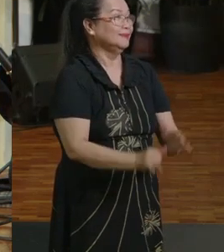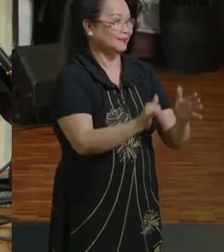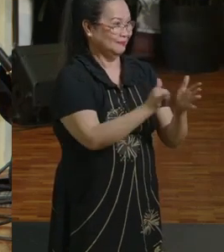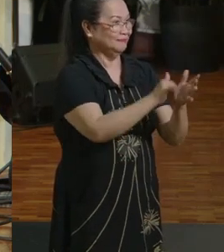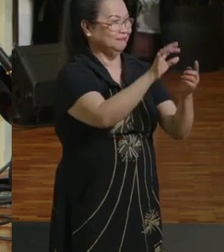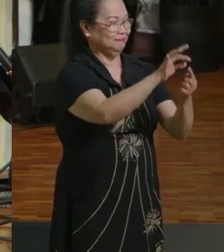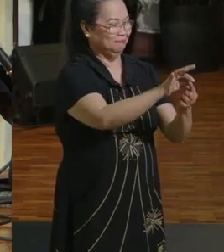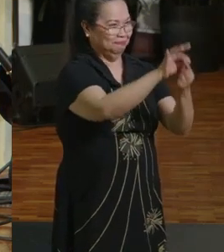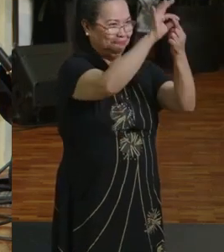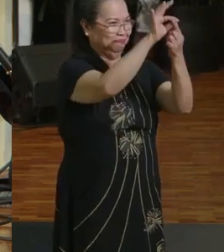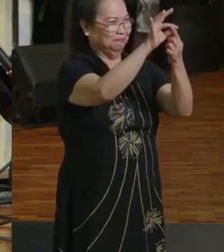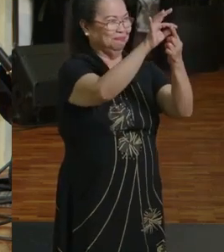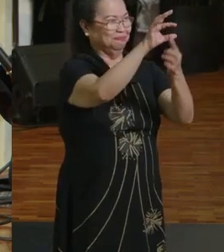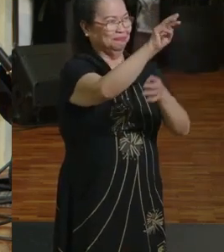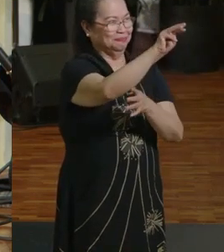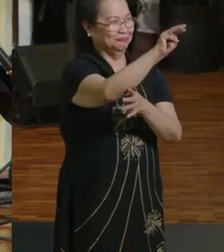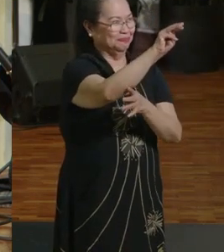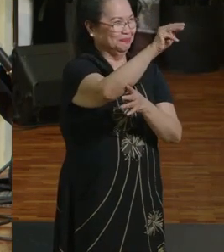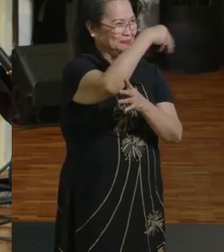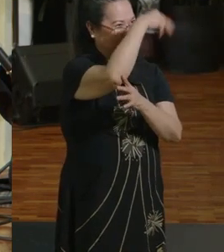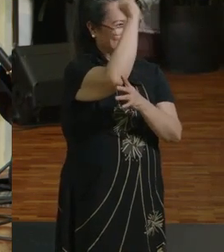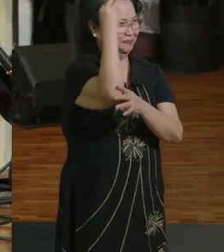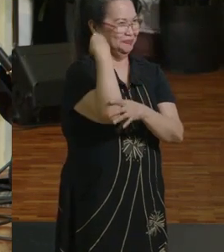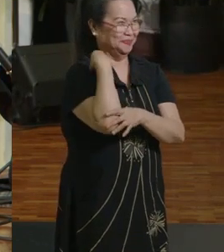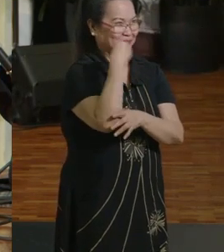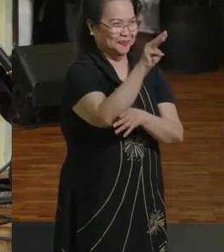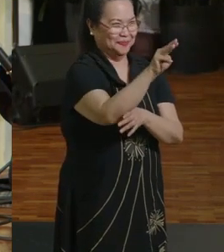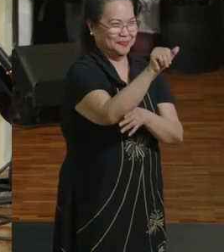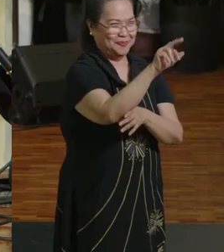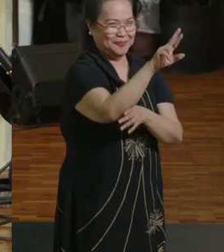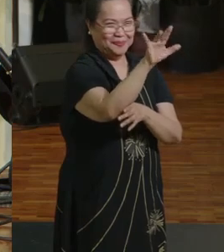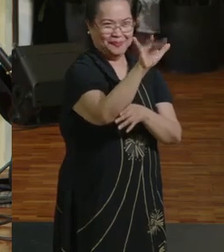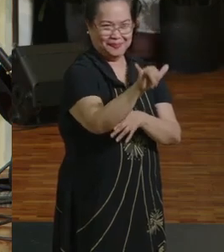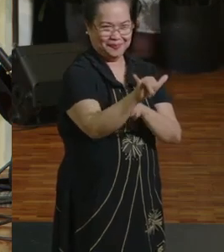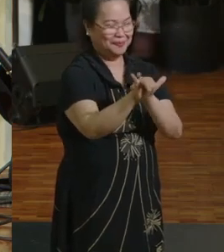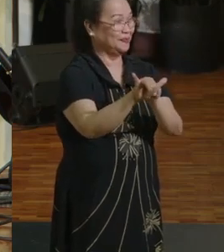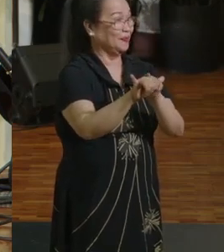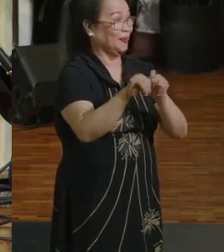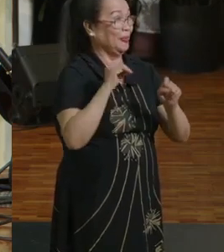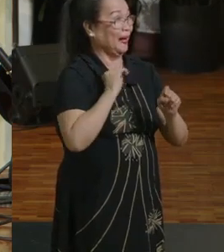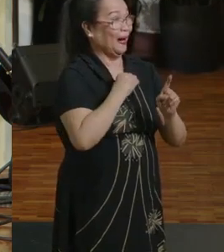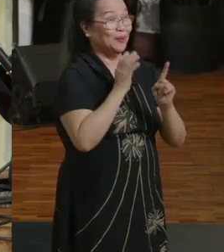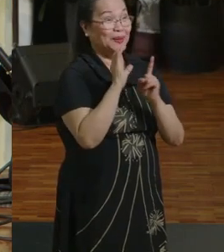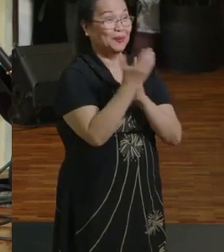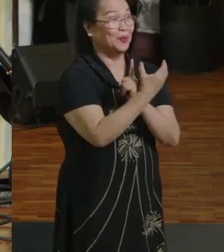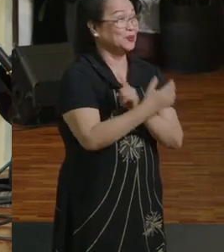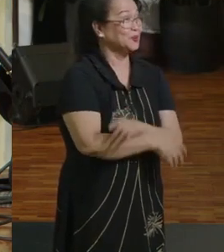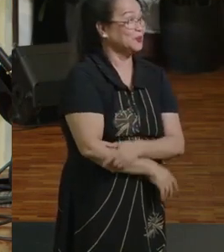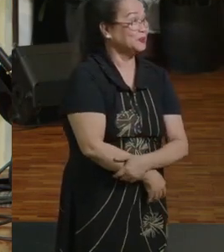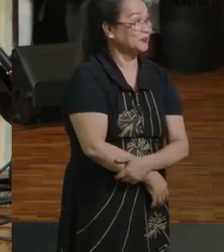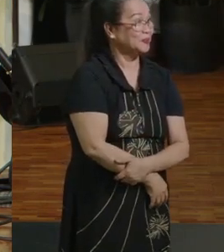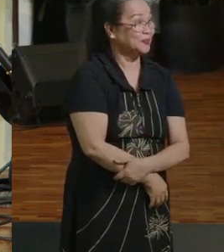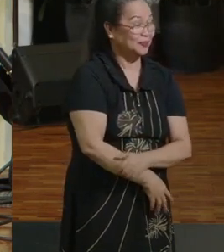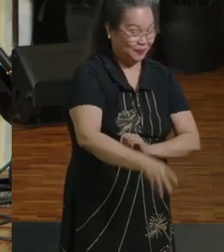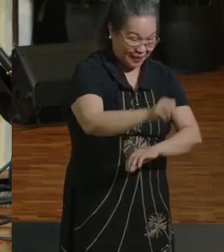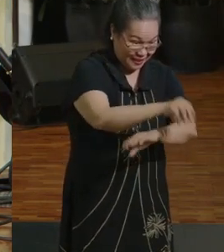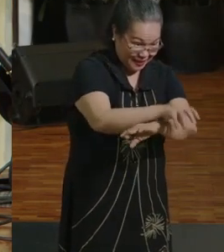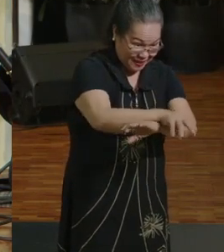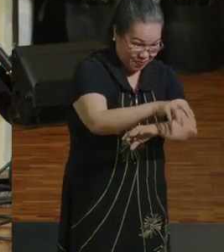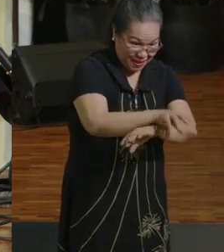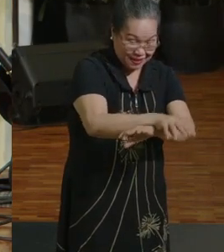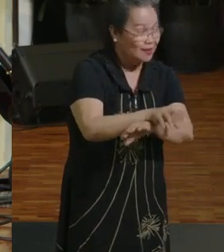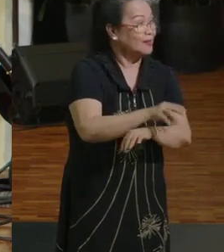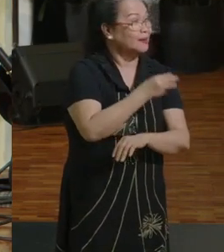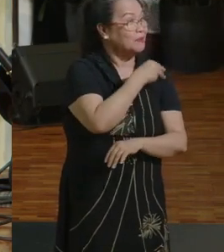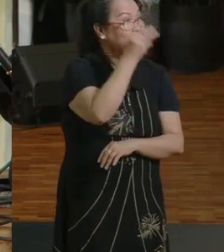Napaka-special ni Mary sa buhay ng ating Panginoon. Kaya naman ang ating kultura, chinismis na si